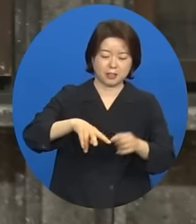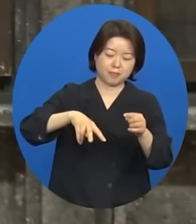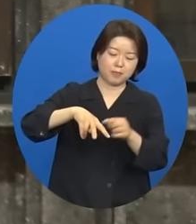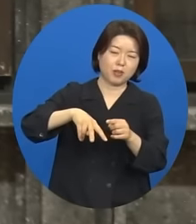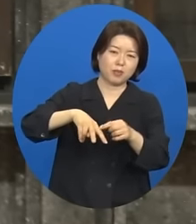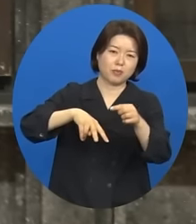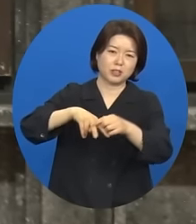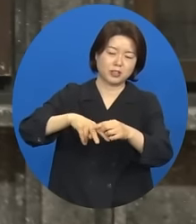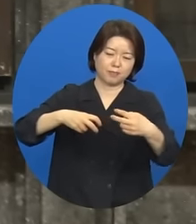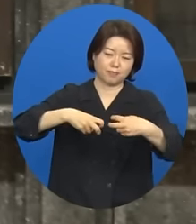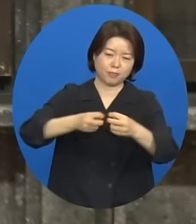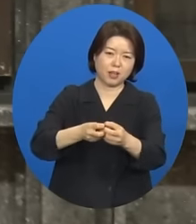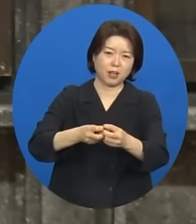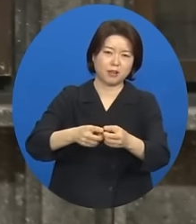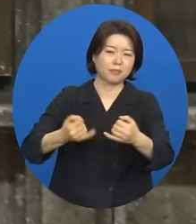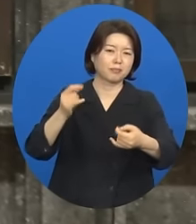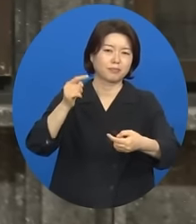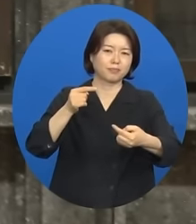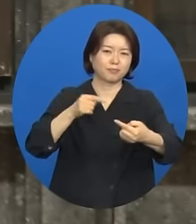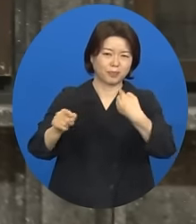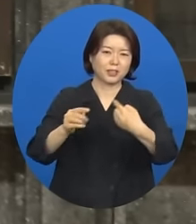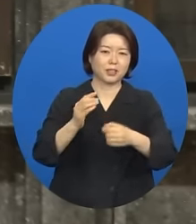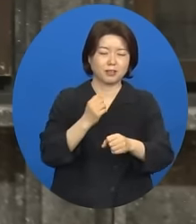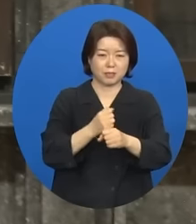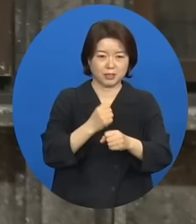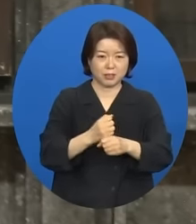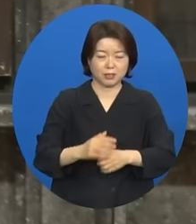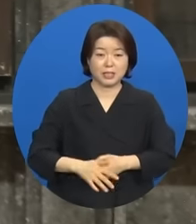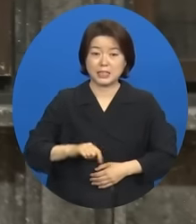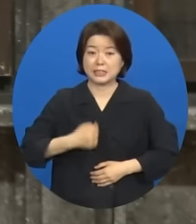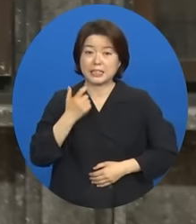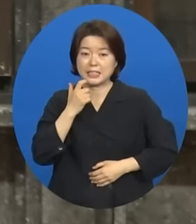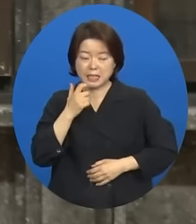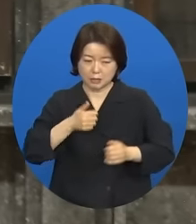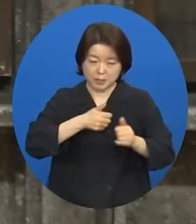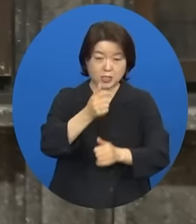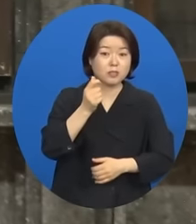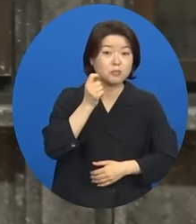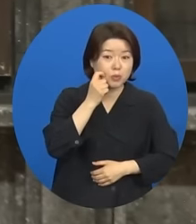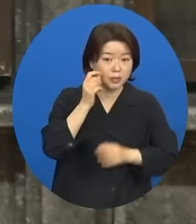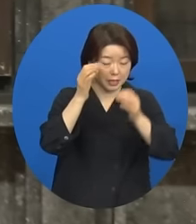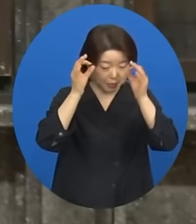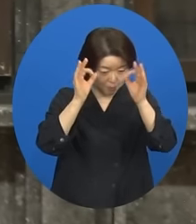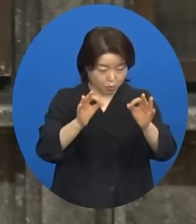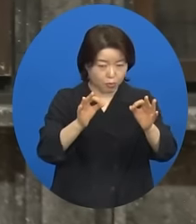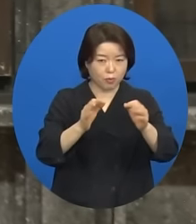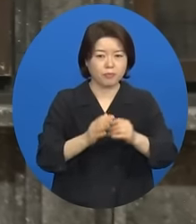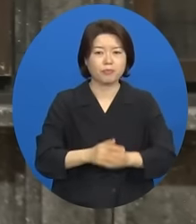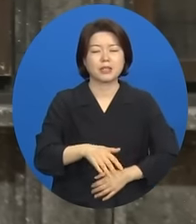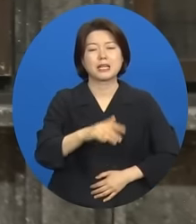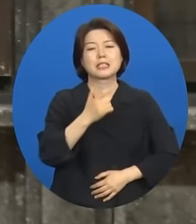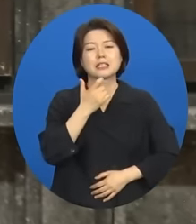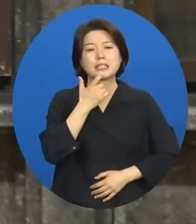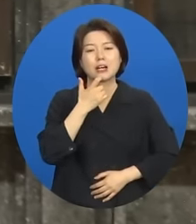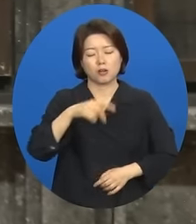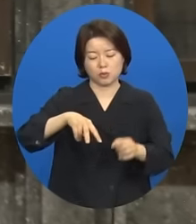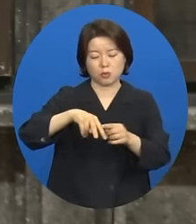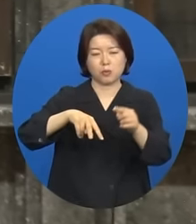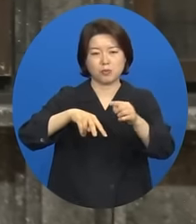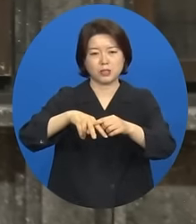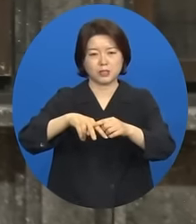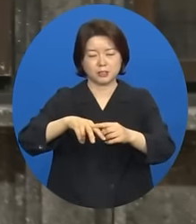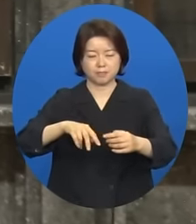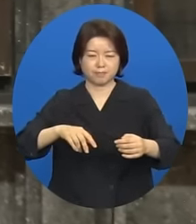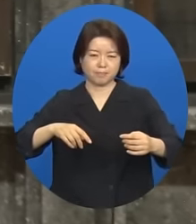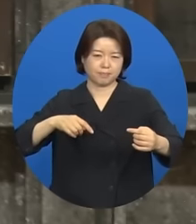탁 치시는 거예요. 25절에 자기가 야곱을 이기지 못함을 보고 그가 야곱의 허벅지 관절을 침해. 단 한